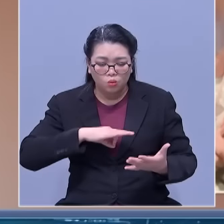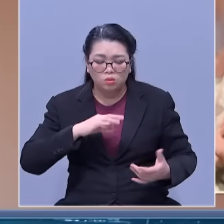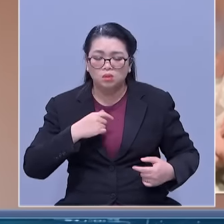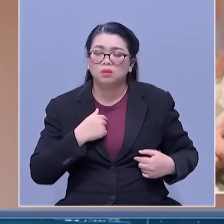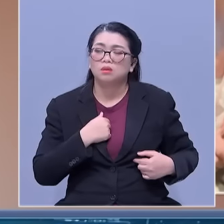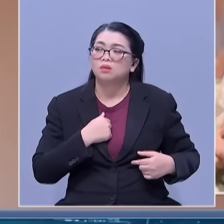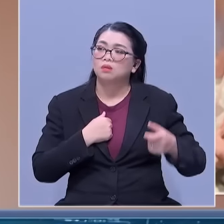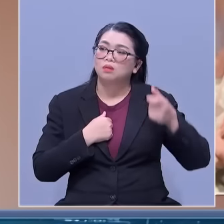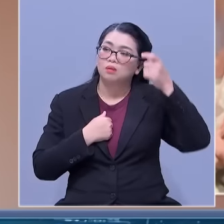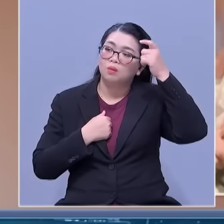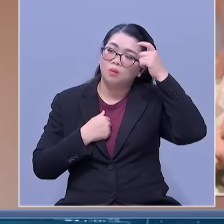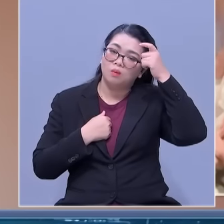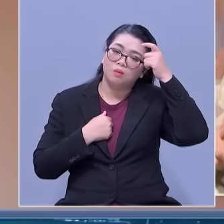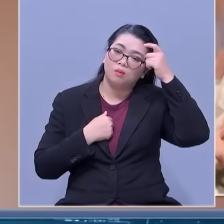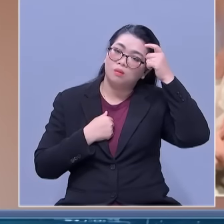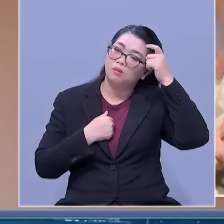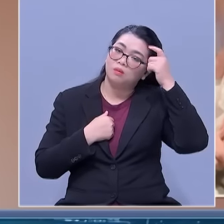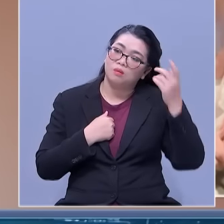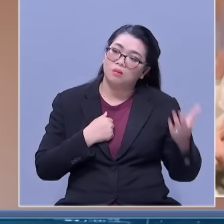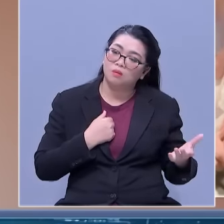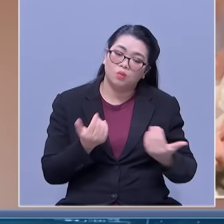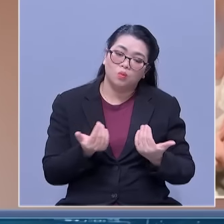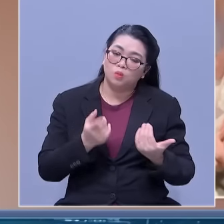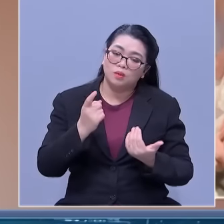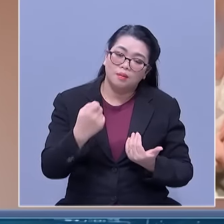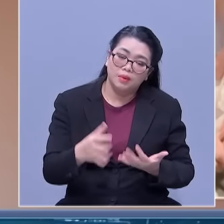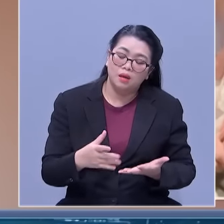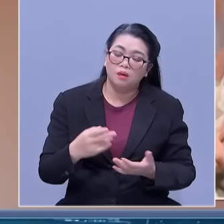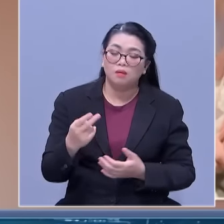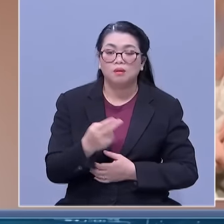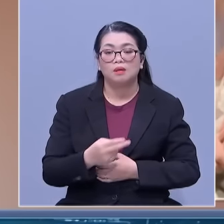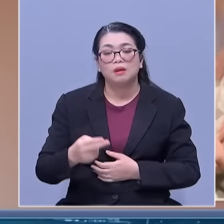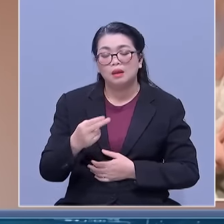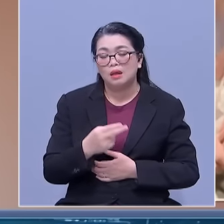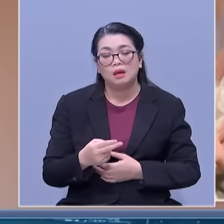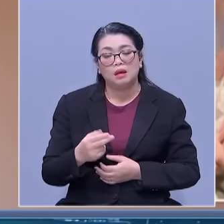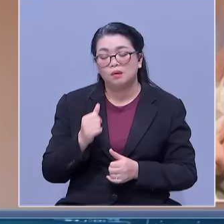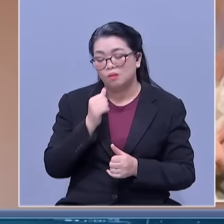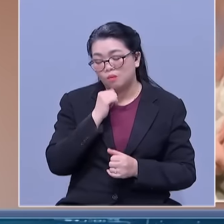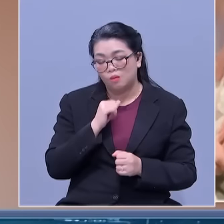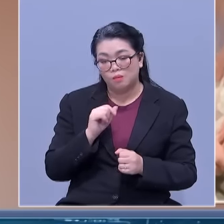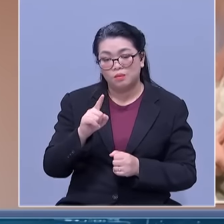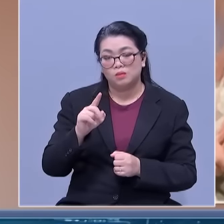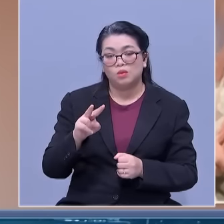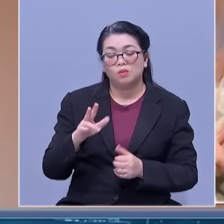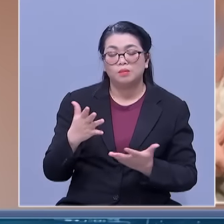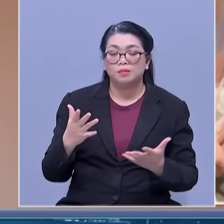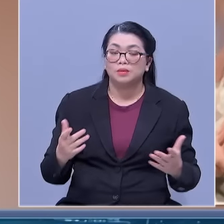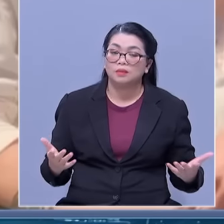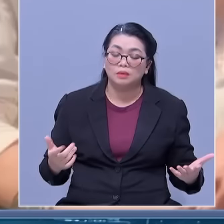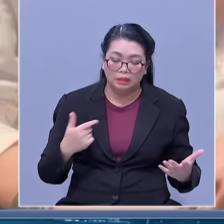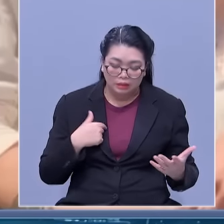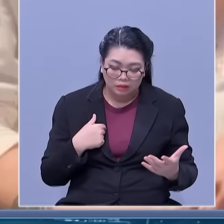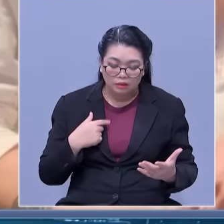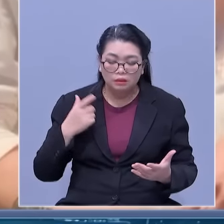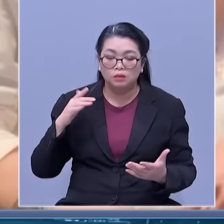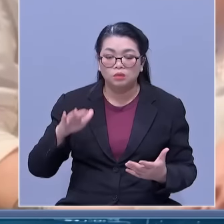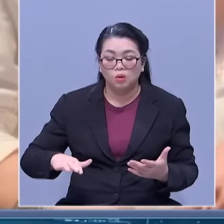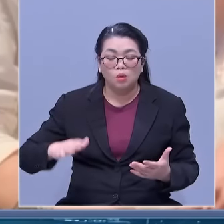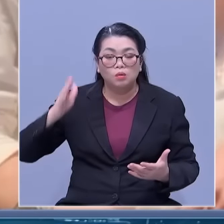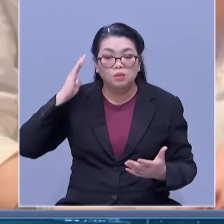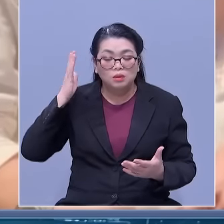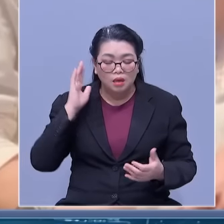แม่บอกงงไปหมดกับเรื่องราวที่เกิดขึ้นส่วนหลานนะคะหลานขวบกว่านี่นะคะตอนนี้อยู่ในความดูแลของน้องช